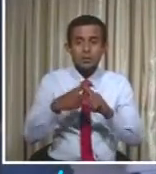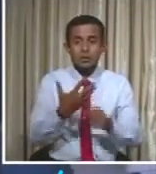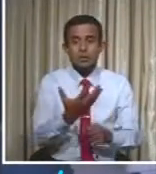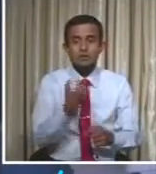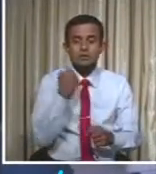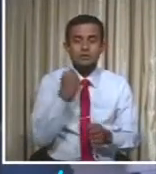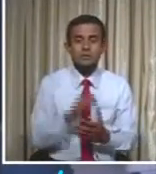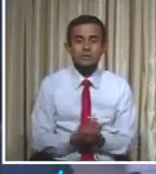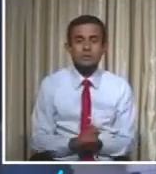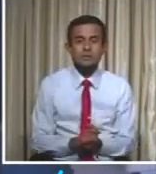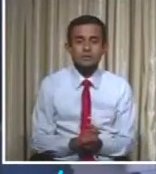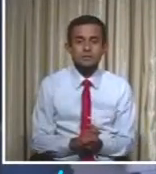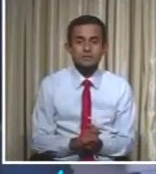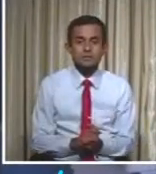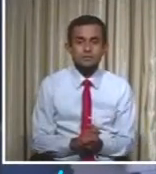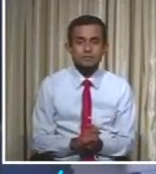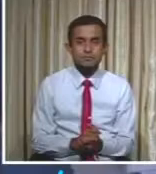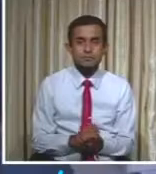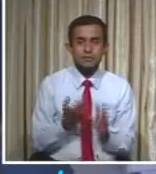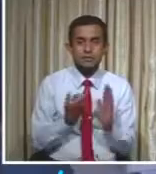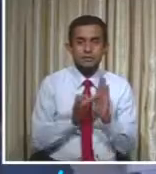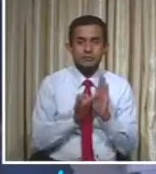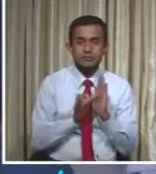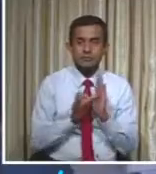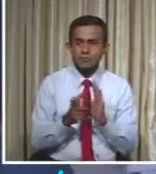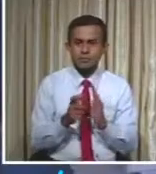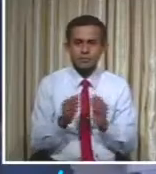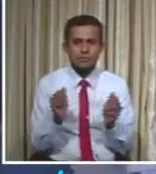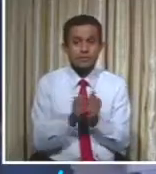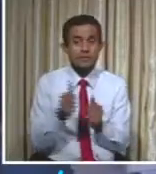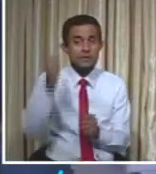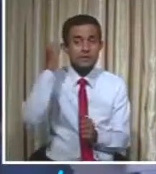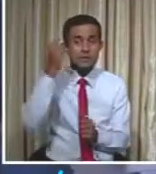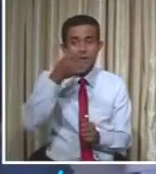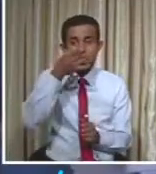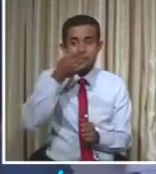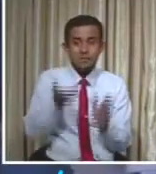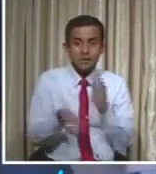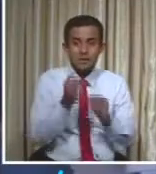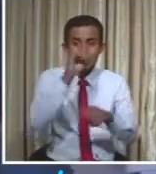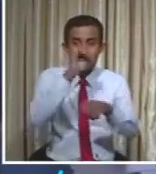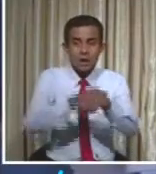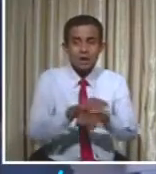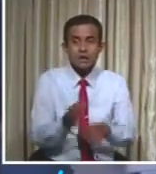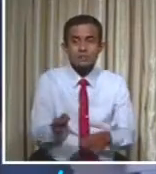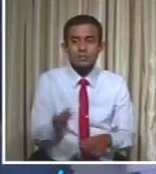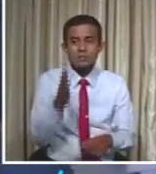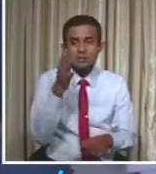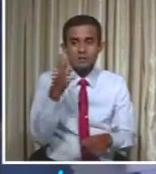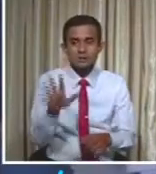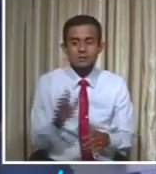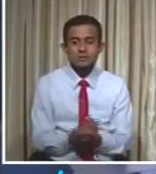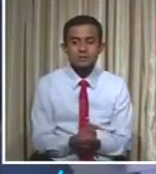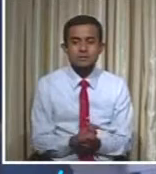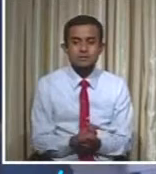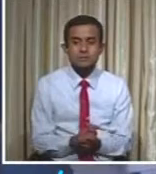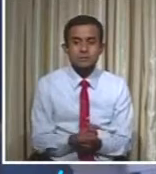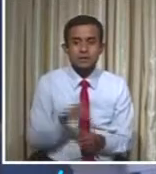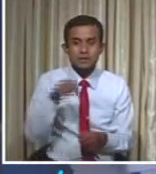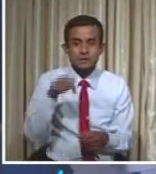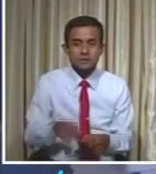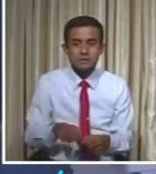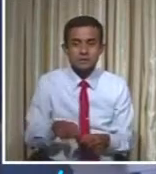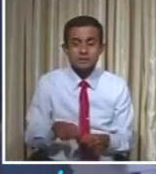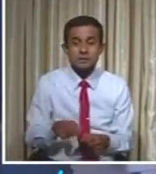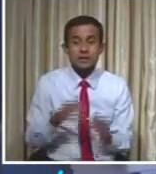ගත්තා. ඉතින් නීති විරෝධී වැඩක්. ඒ කාලේ පෙට්‍රෝලියම් එක ගිහිල්ලා වැටලීම් කරලා ඒ වල්ලලා තහනම් කරා. දැන්